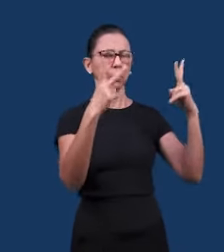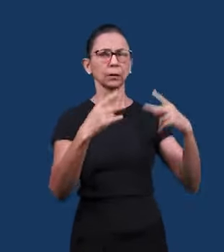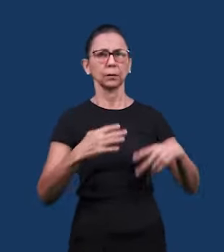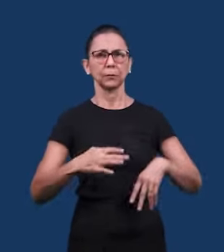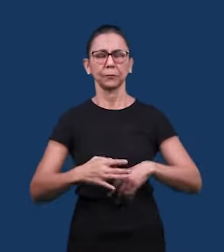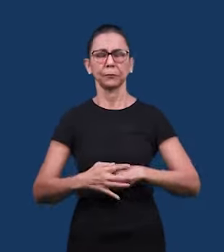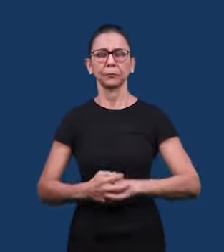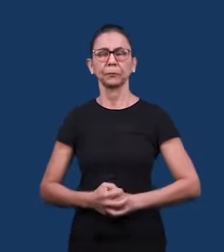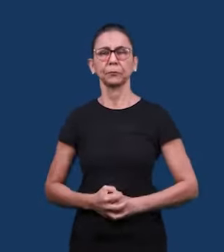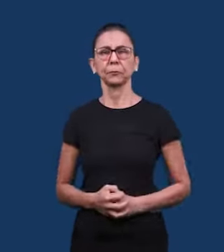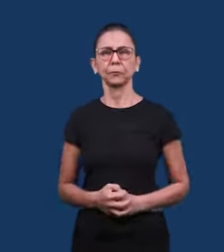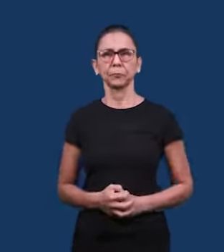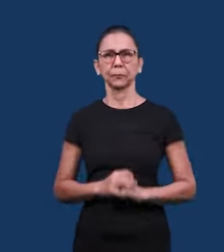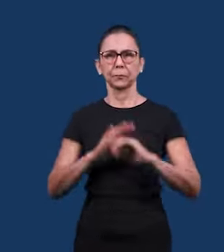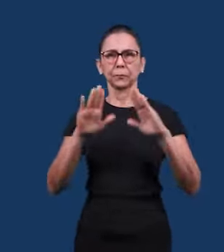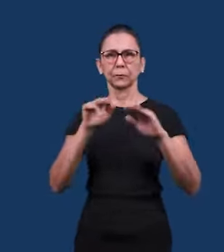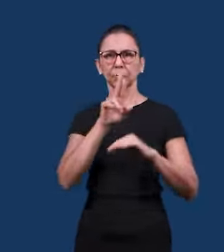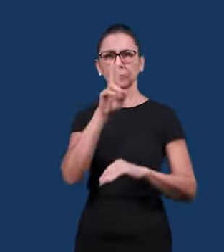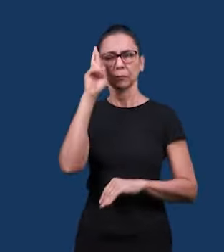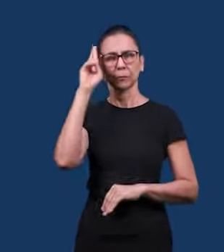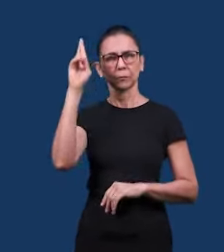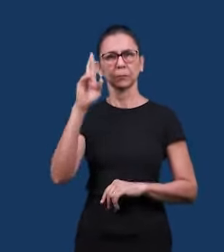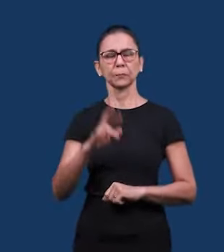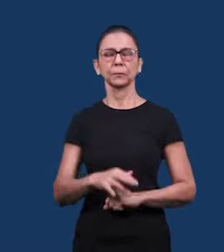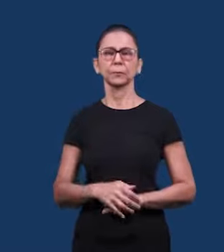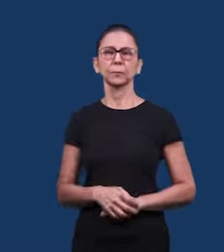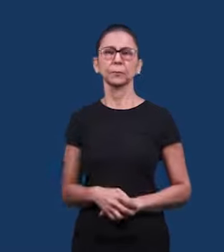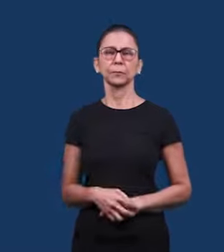Слава Господу Богу!